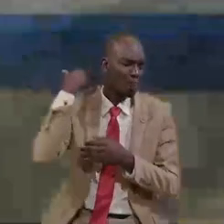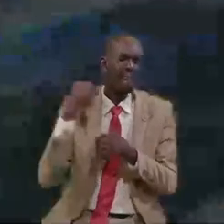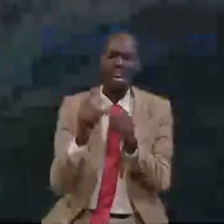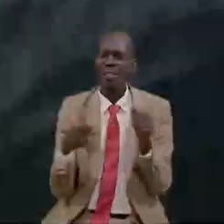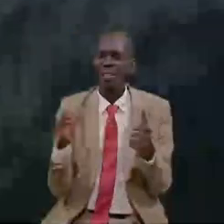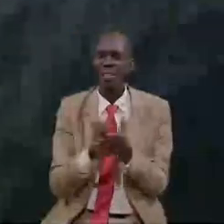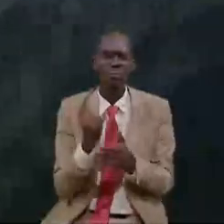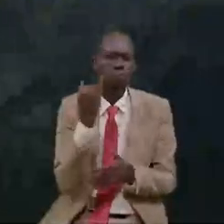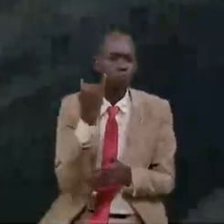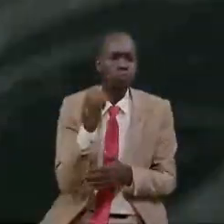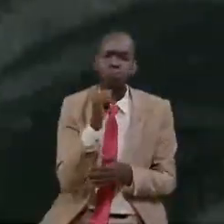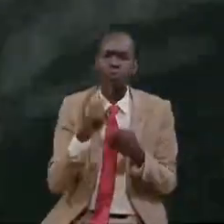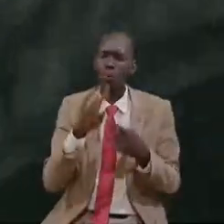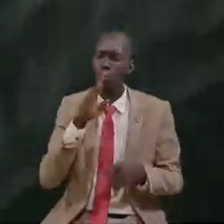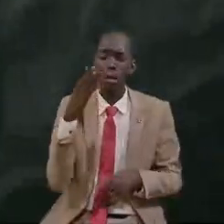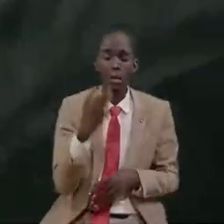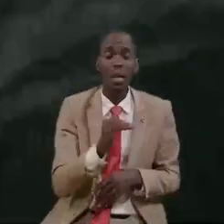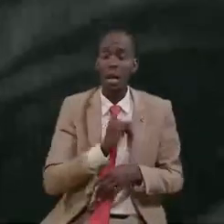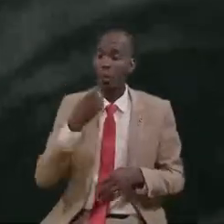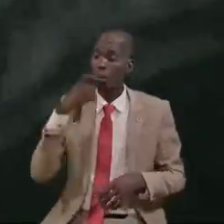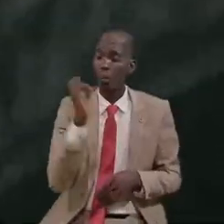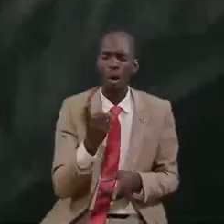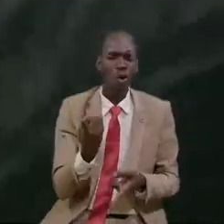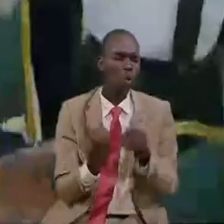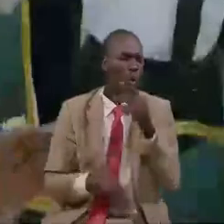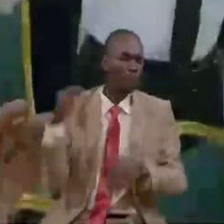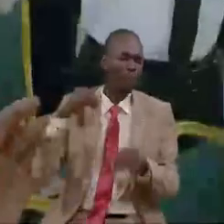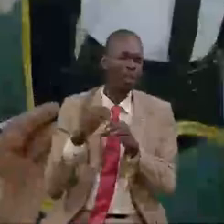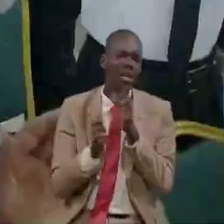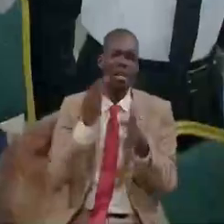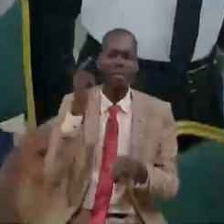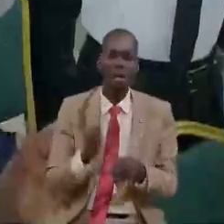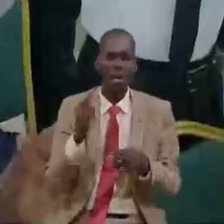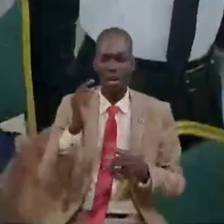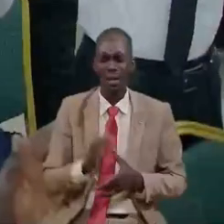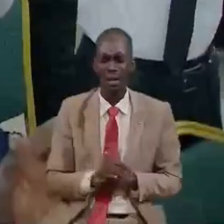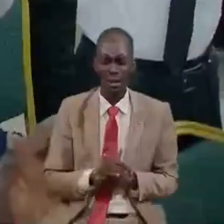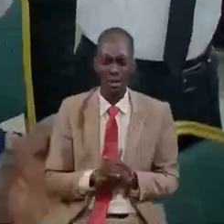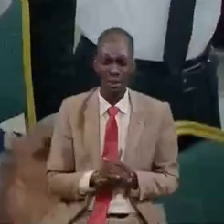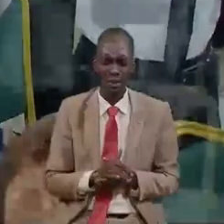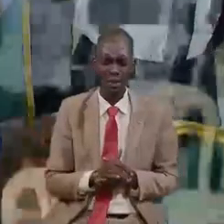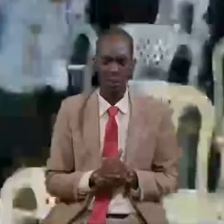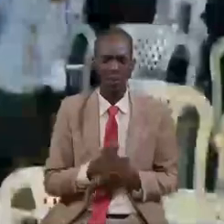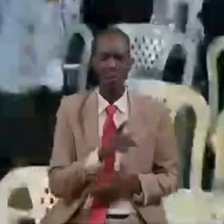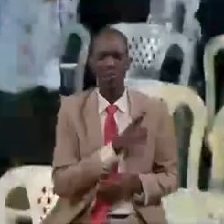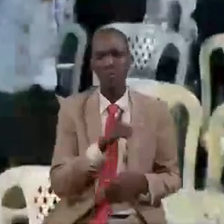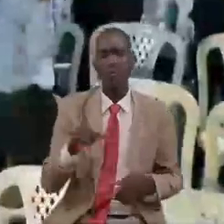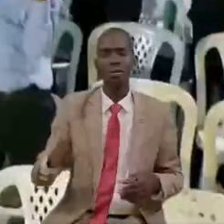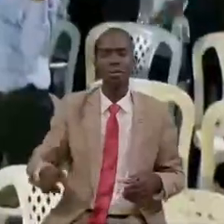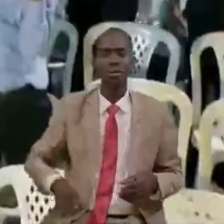du diable, je commande, quittez-la au nom de Jésus-Christ. Seigneur, la